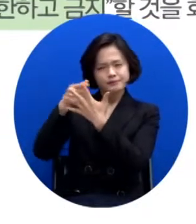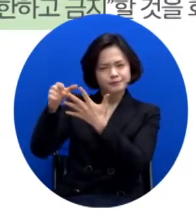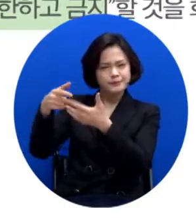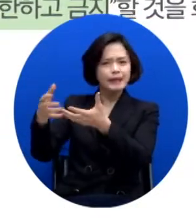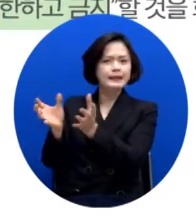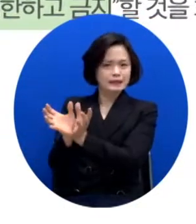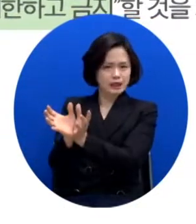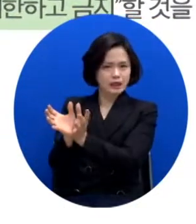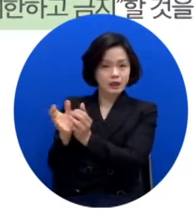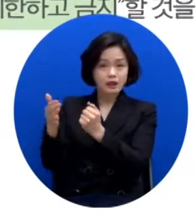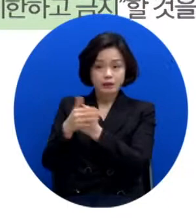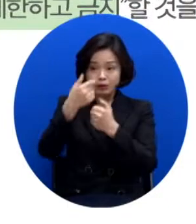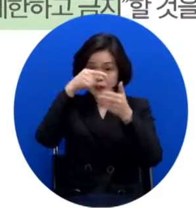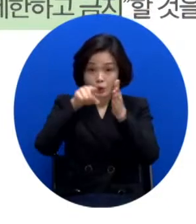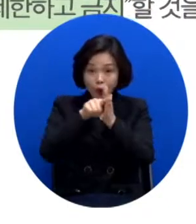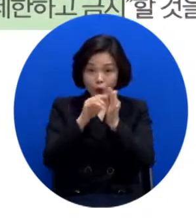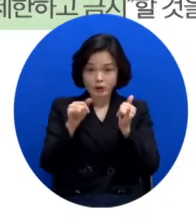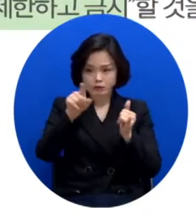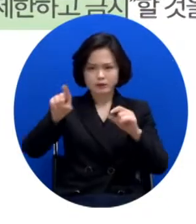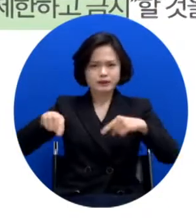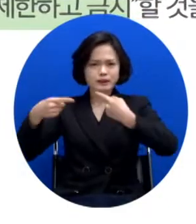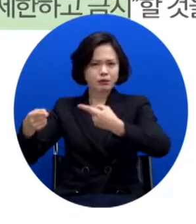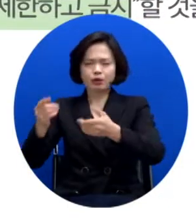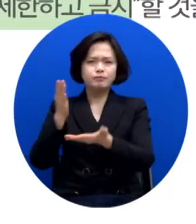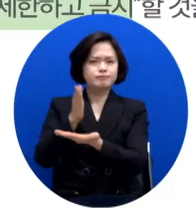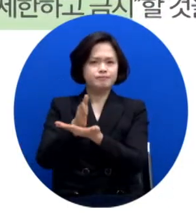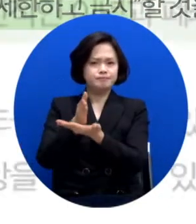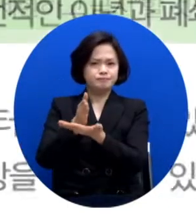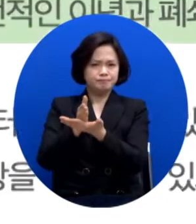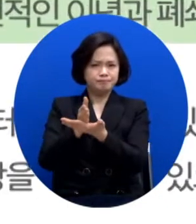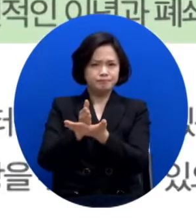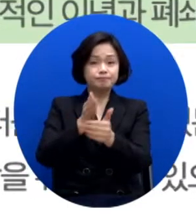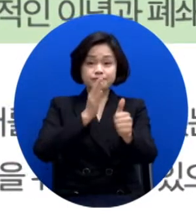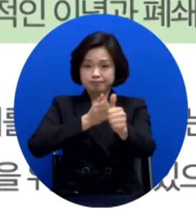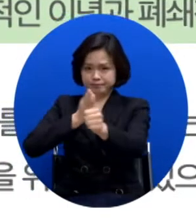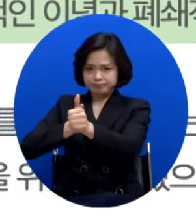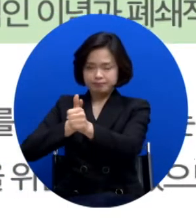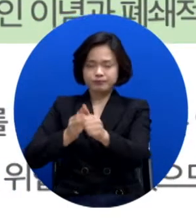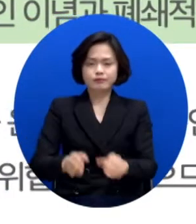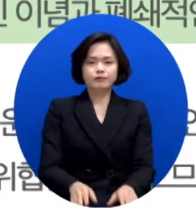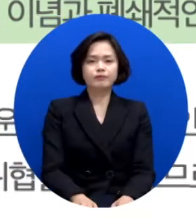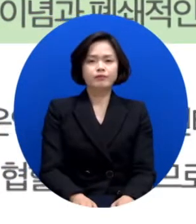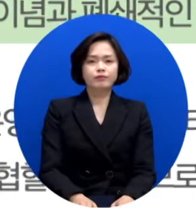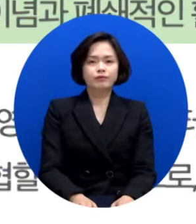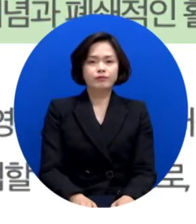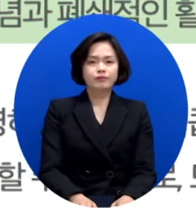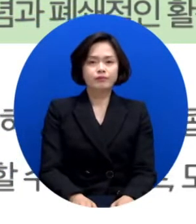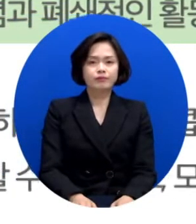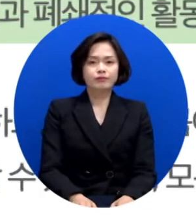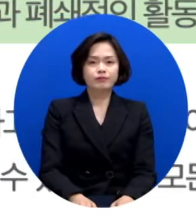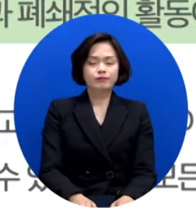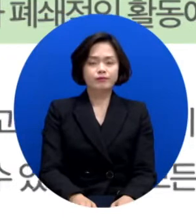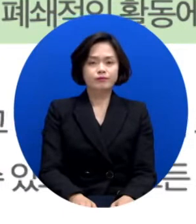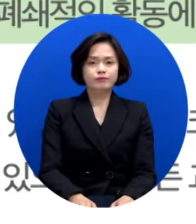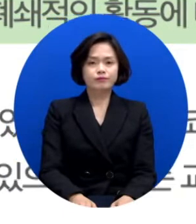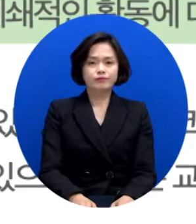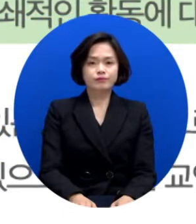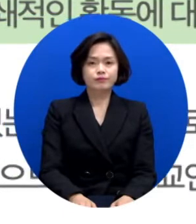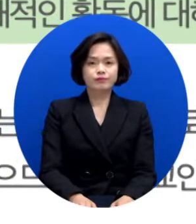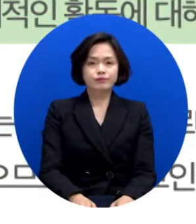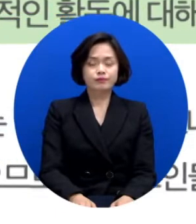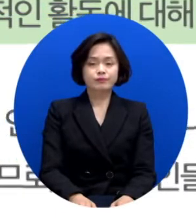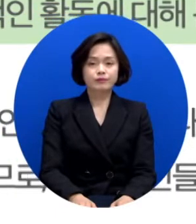모든 교인들의 참여를 제한하고 금지할 것을 회원 교단의 요청한다 고 밝혔습니다 최근 상주시는